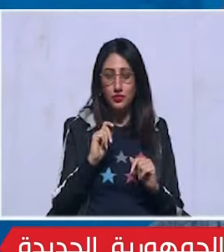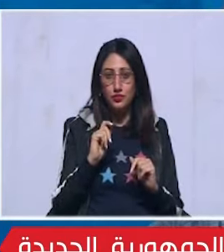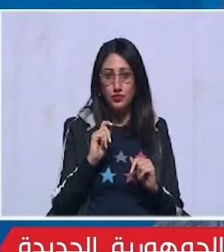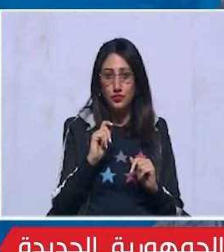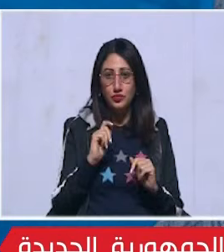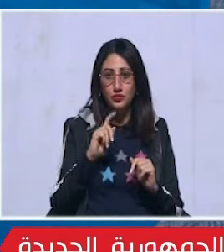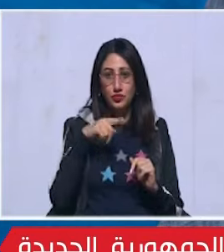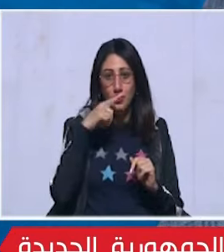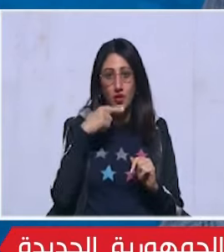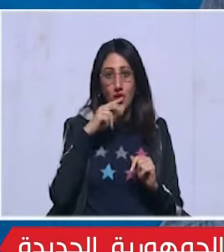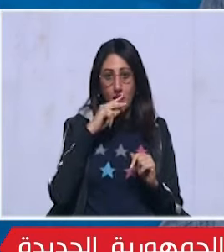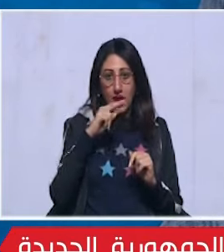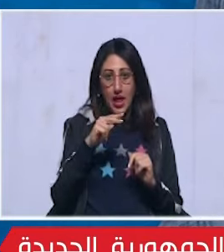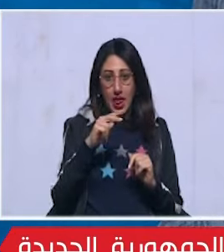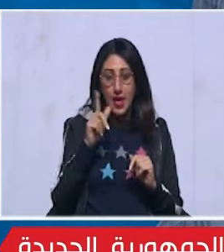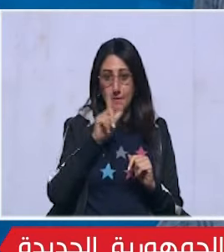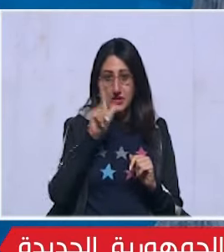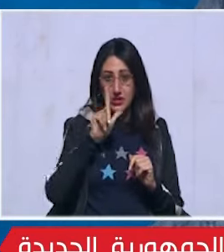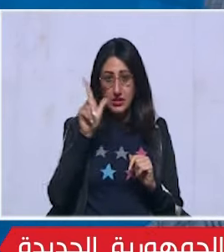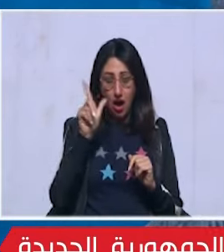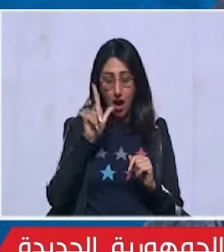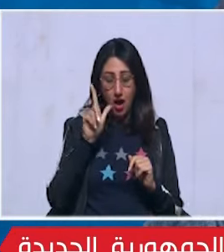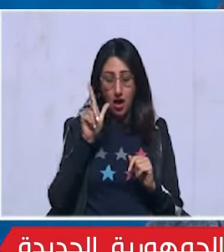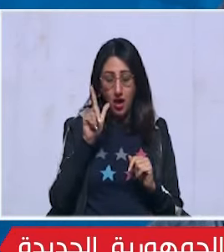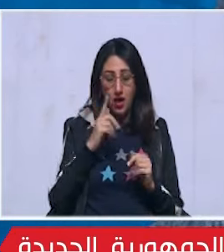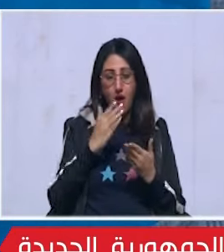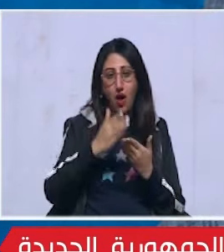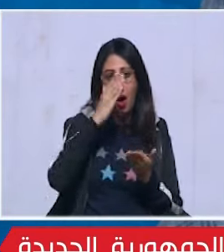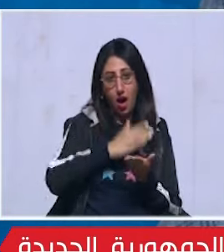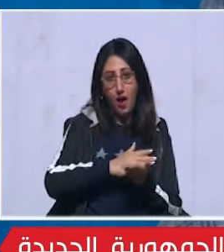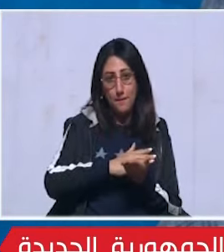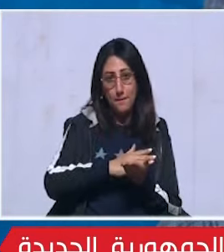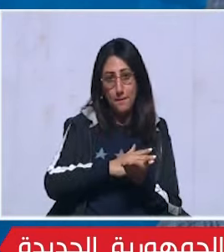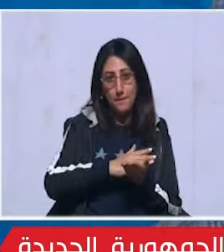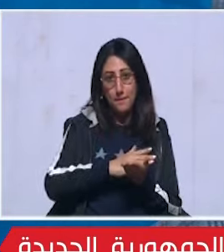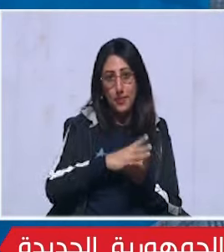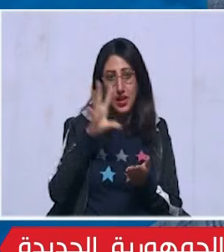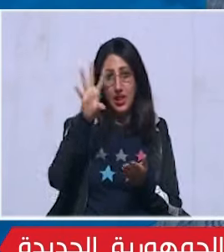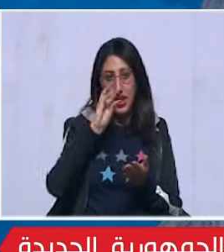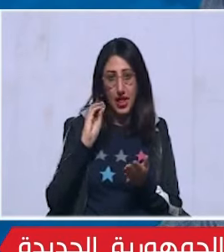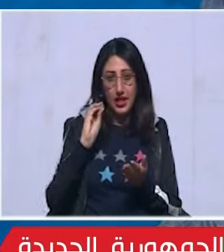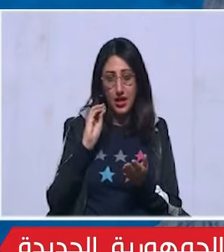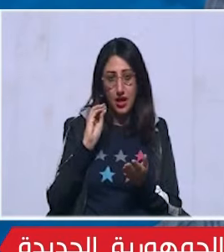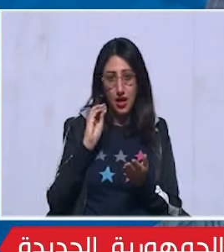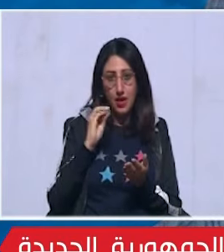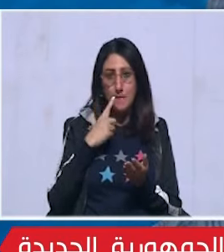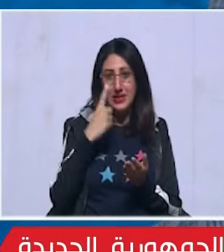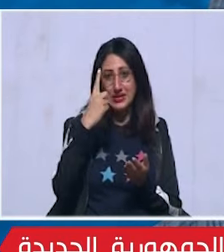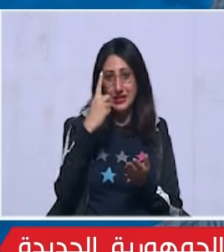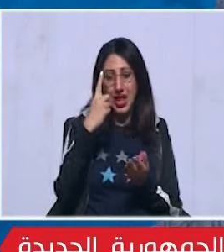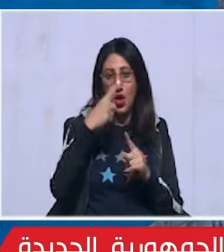الاراء الى الصواب ان هي كانت قبل الهجره بحوالي سنه